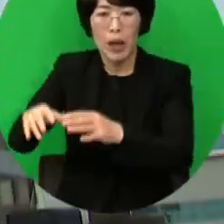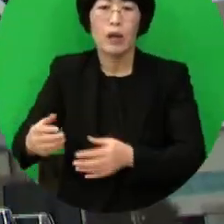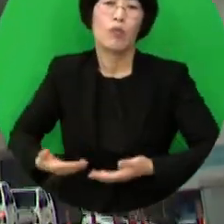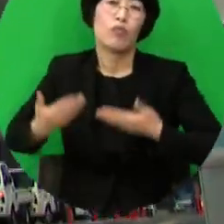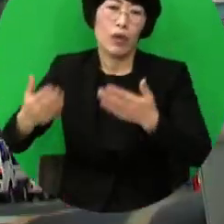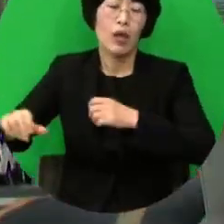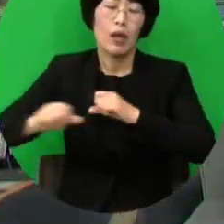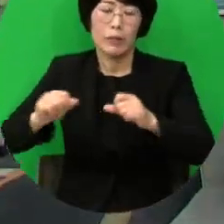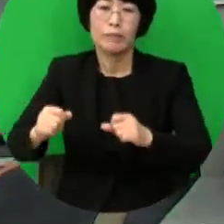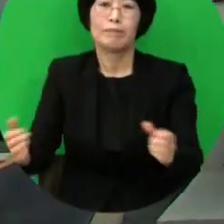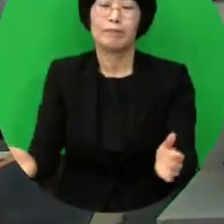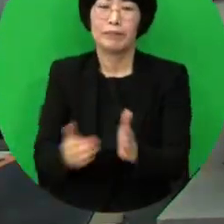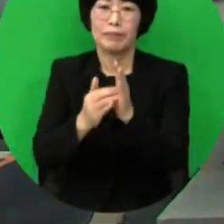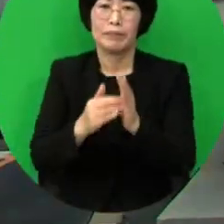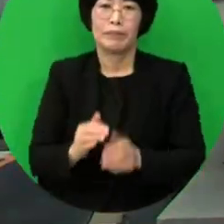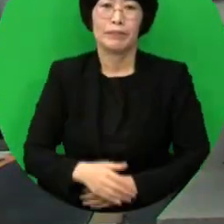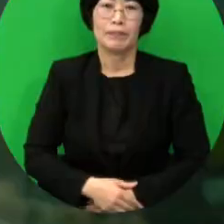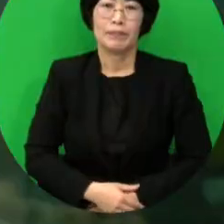펼쳤습니다.